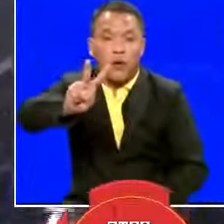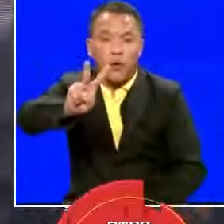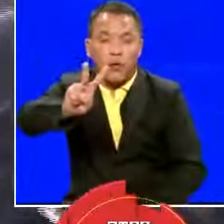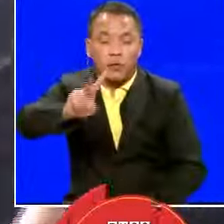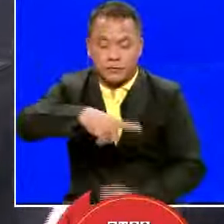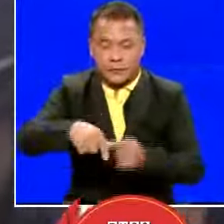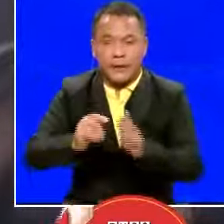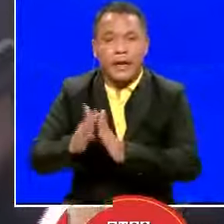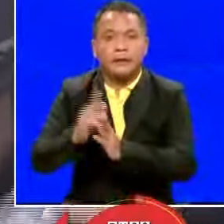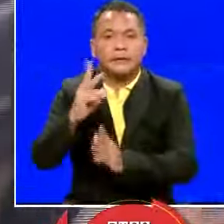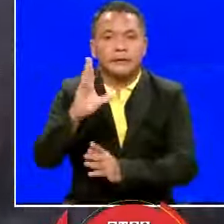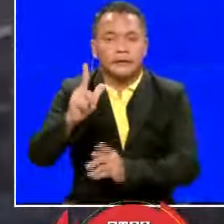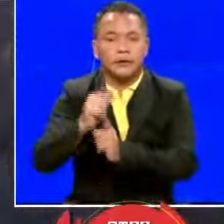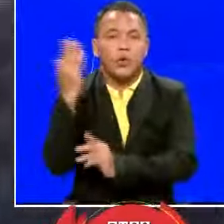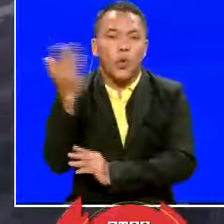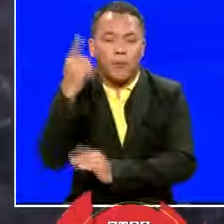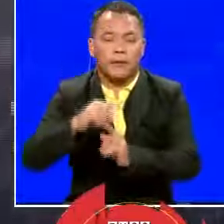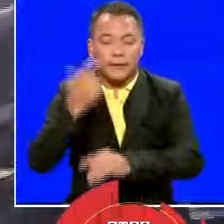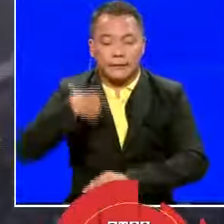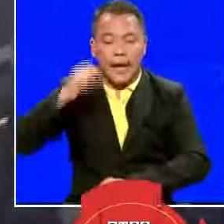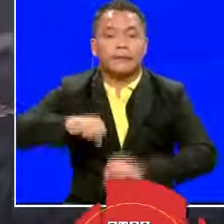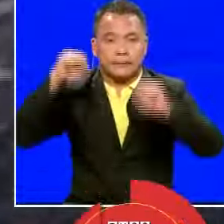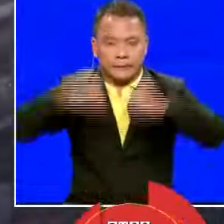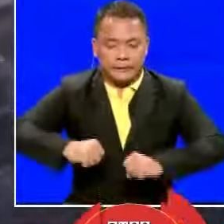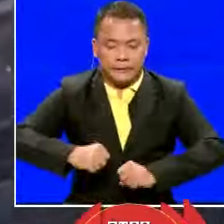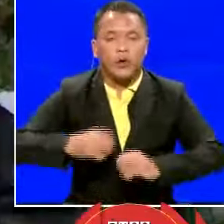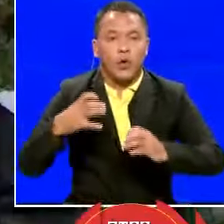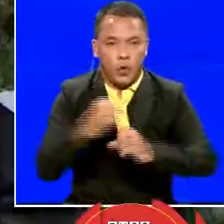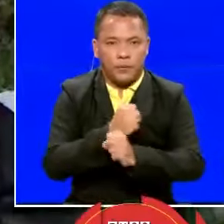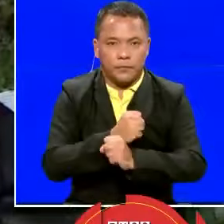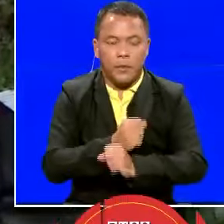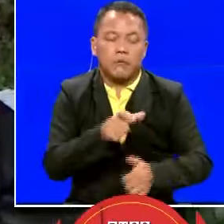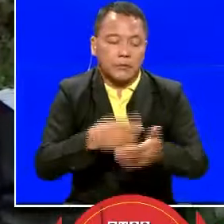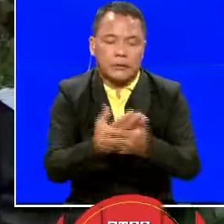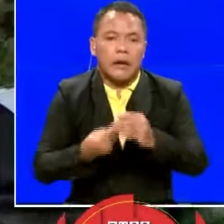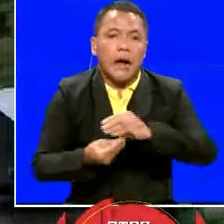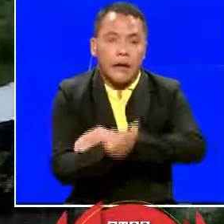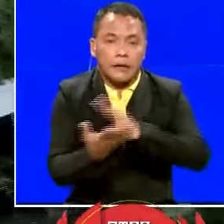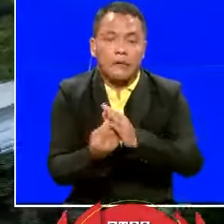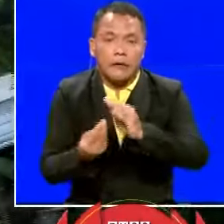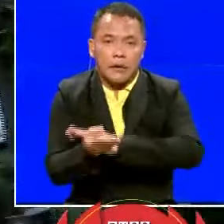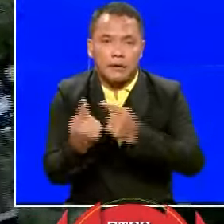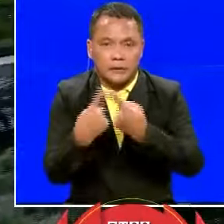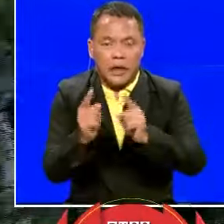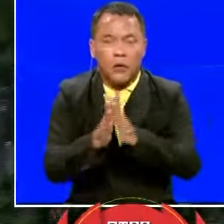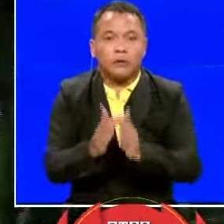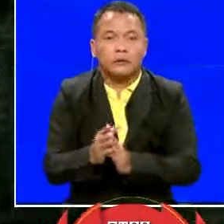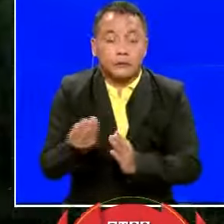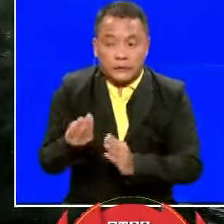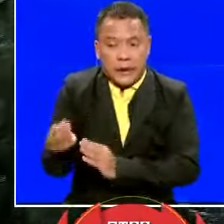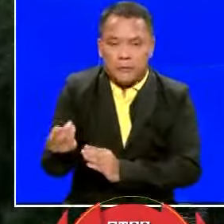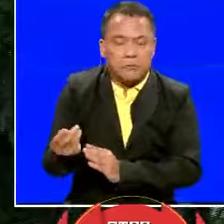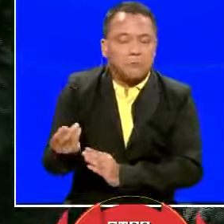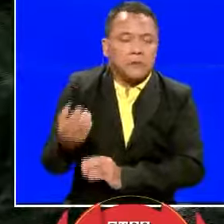ดีและย่านชิดลมศาลตัดสินให้มีความผิดฐานเป็นผู้ใช้ให้สินบนแต่ผู้ถูกใช้ไ